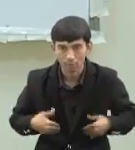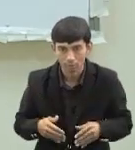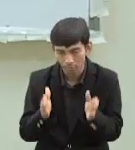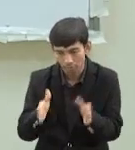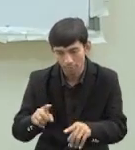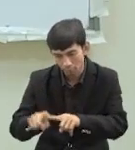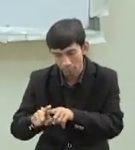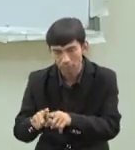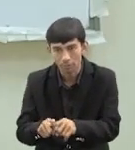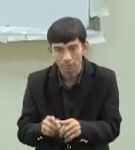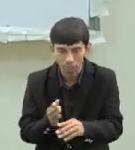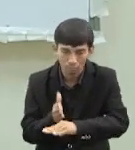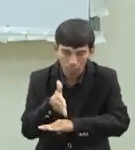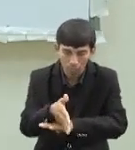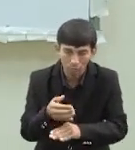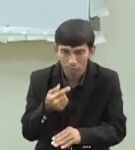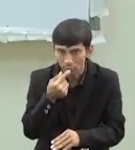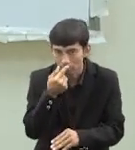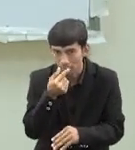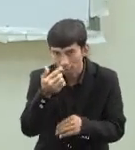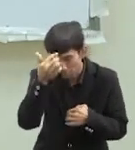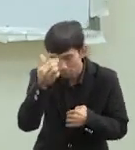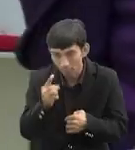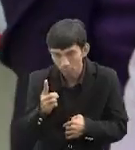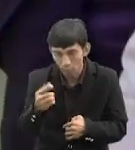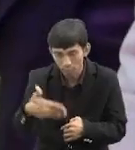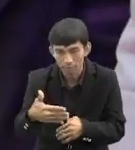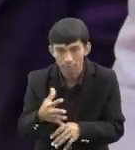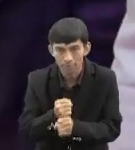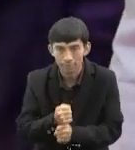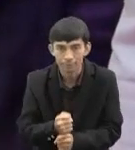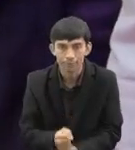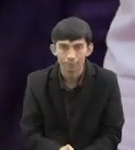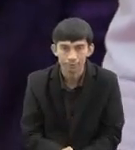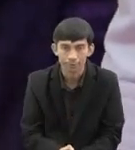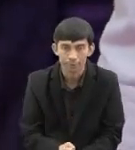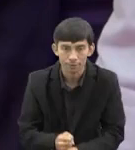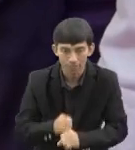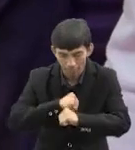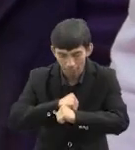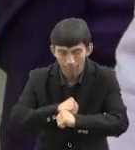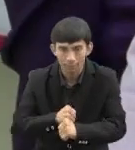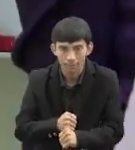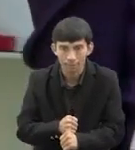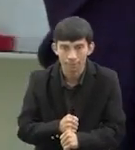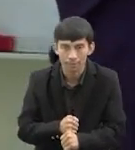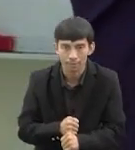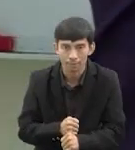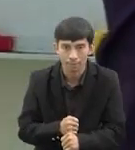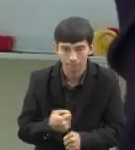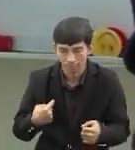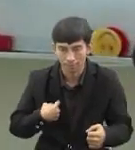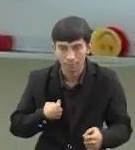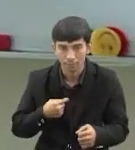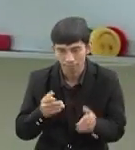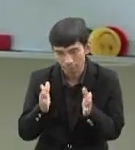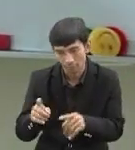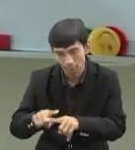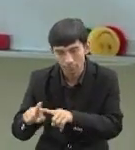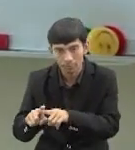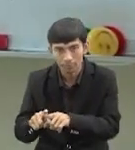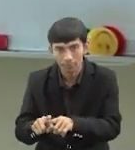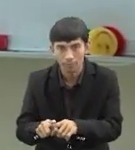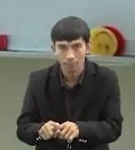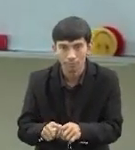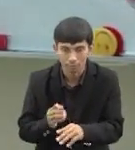bì ca chlòn COVID đập đầm bốn bàn chà chẳng cho đó ca bia ca bia khluôn ai nâng nè đợt tới bì ca